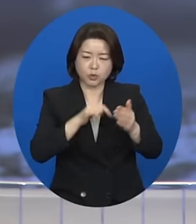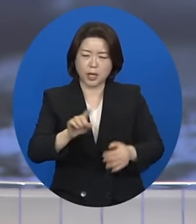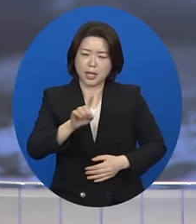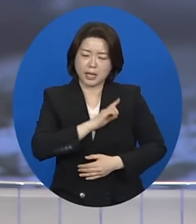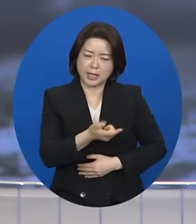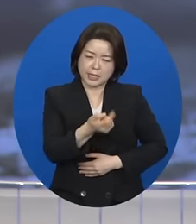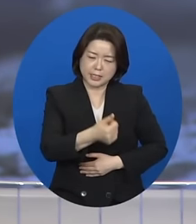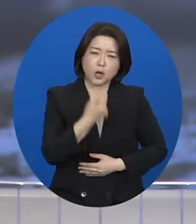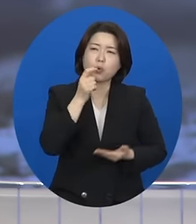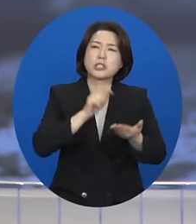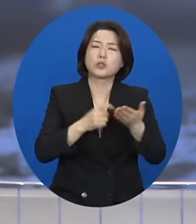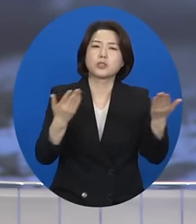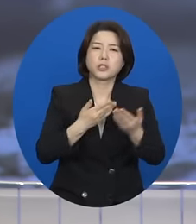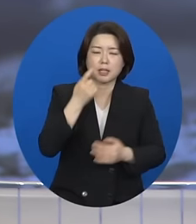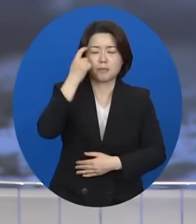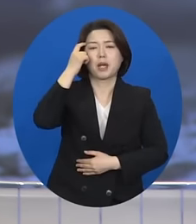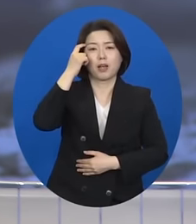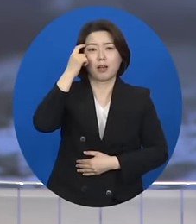운